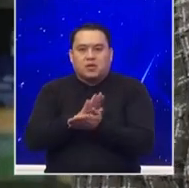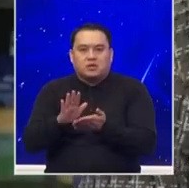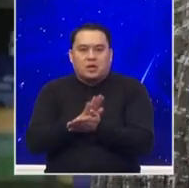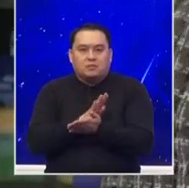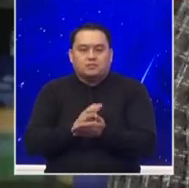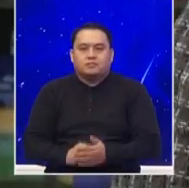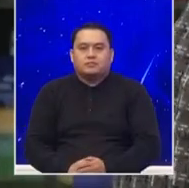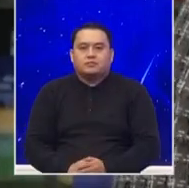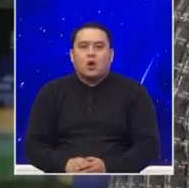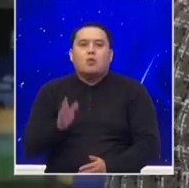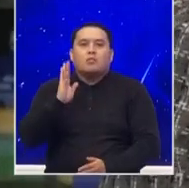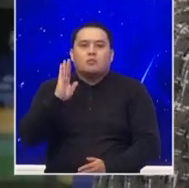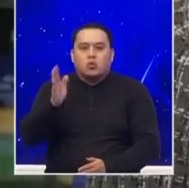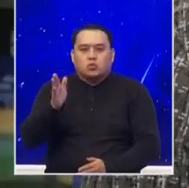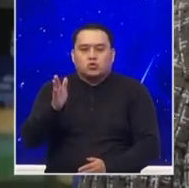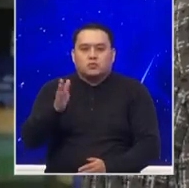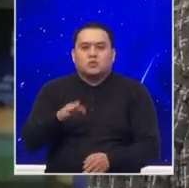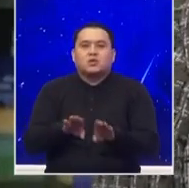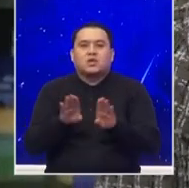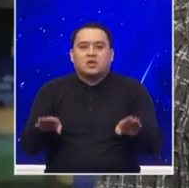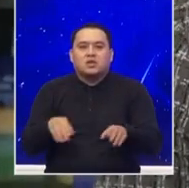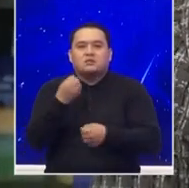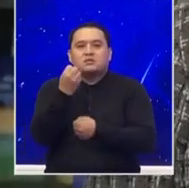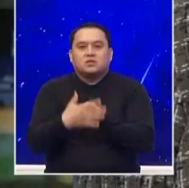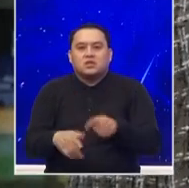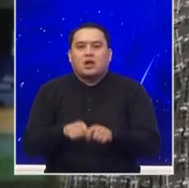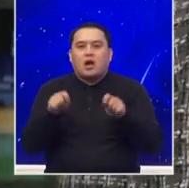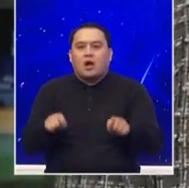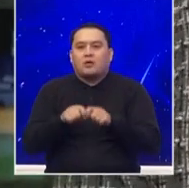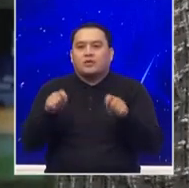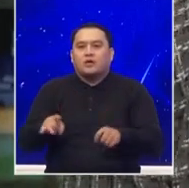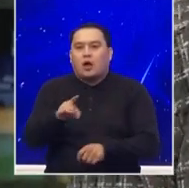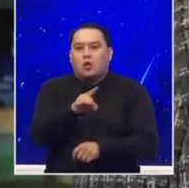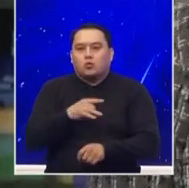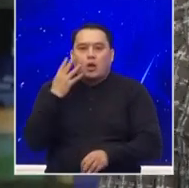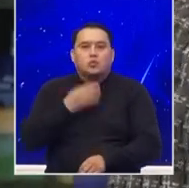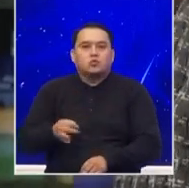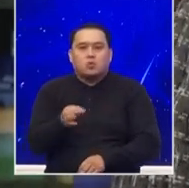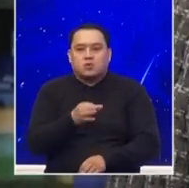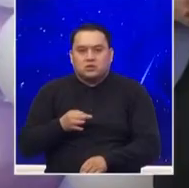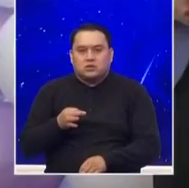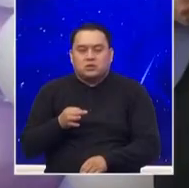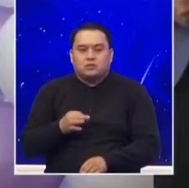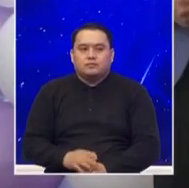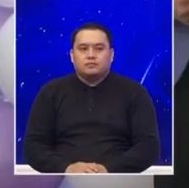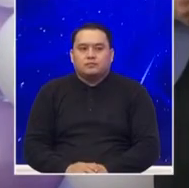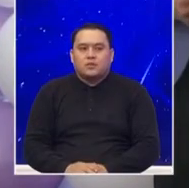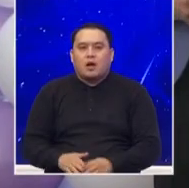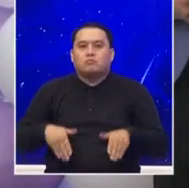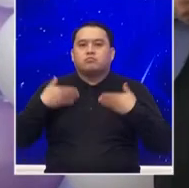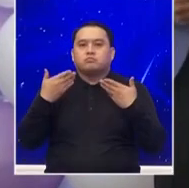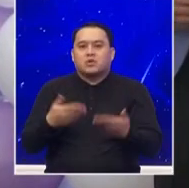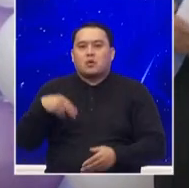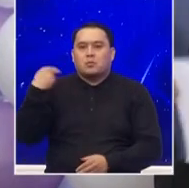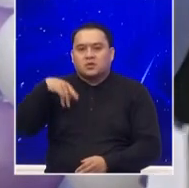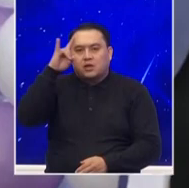бесплатно. В будущем такие центры будут открываться во всех районных центрах Алматинской области. В своем послании президент